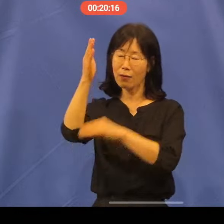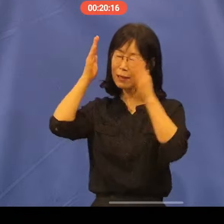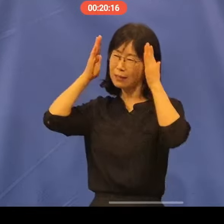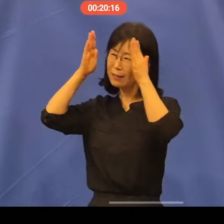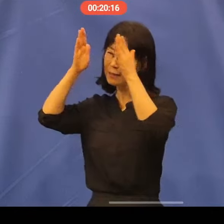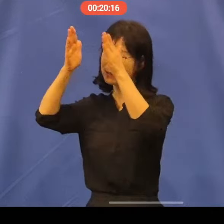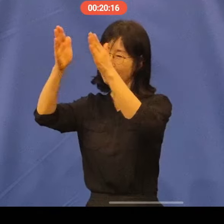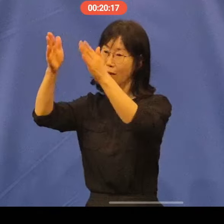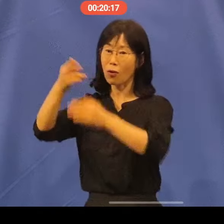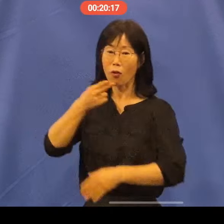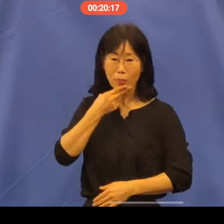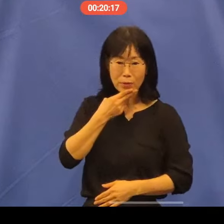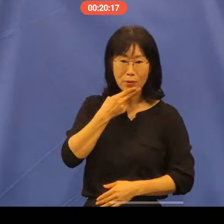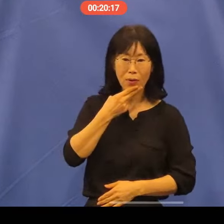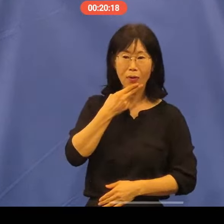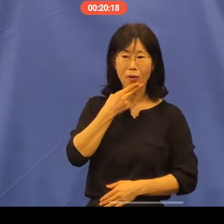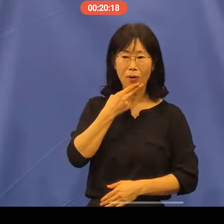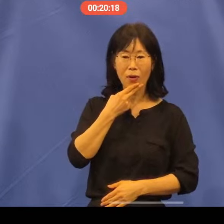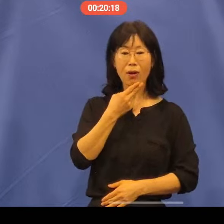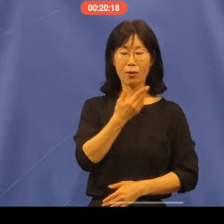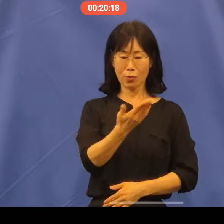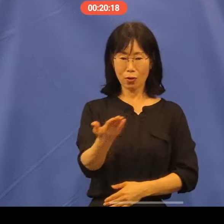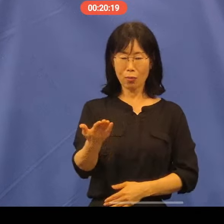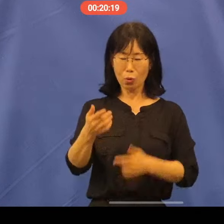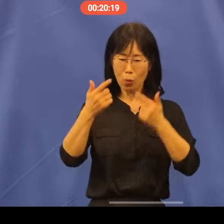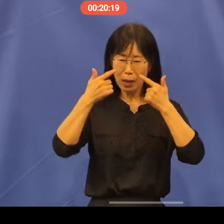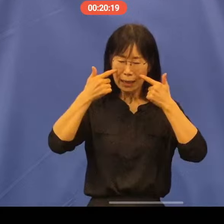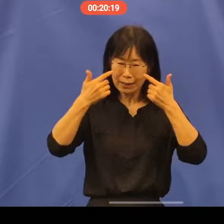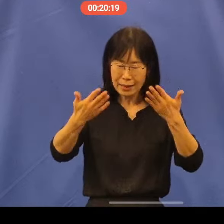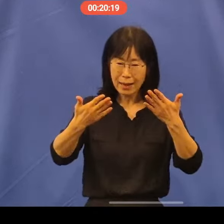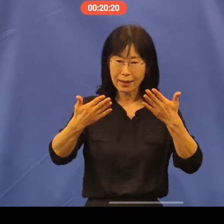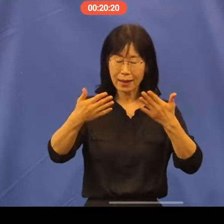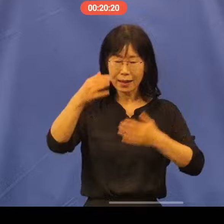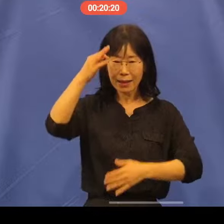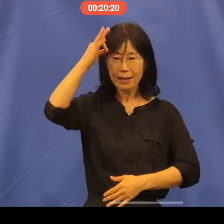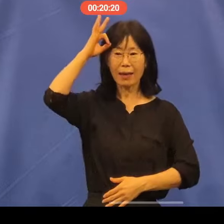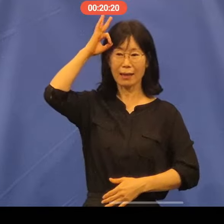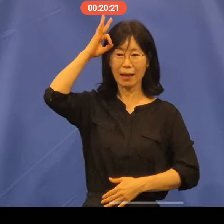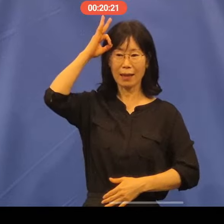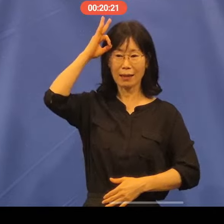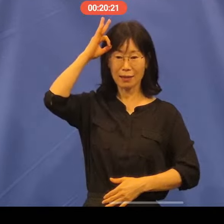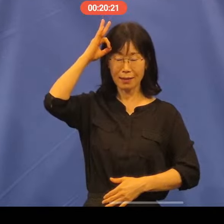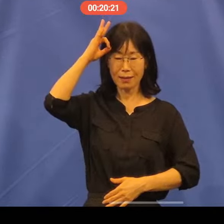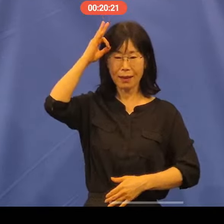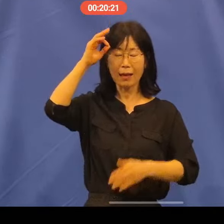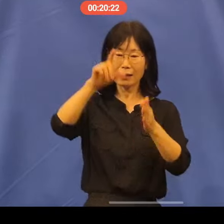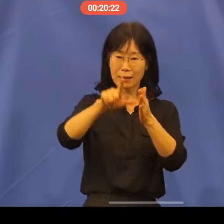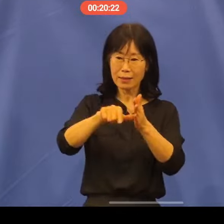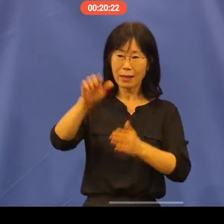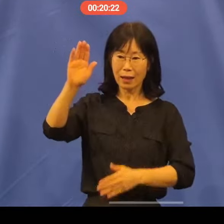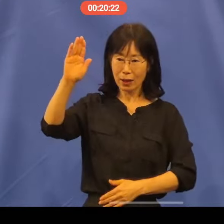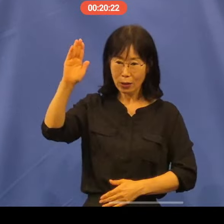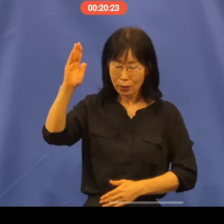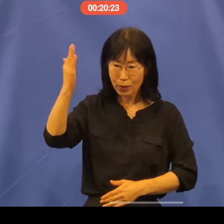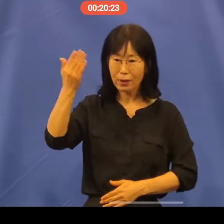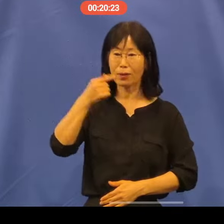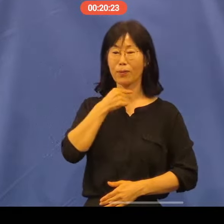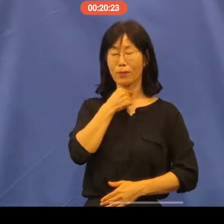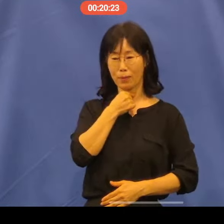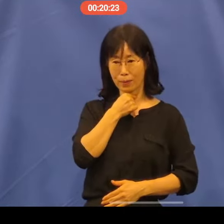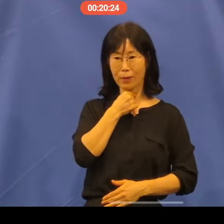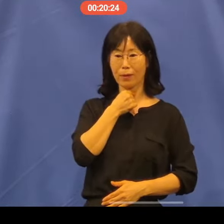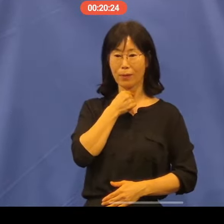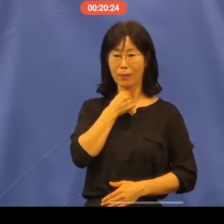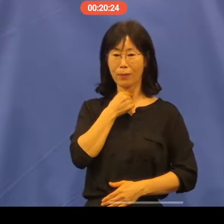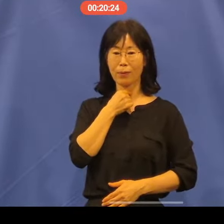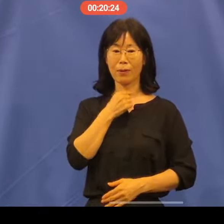말씀을 통하여 인생의 초점을 정확하게 맞추어서 살기로 결단하면 뒤틀렸던 꼬였던